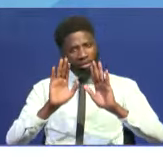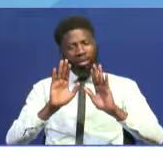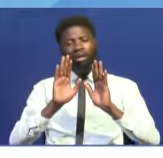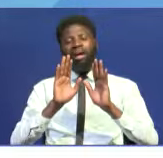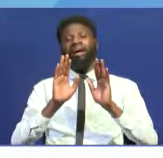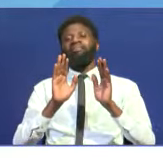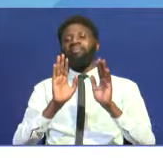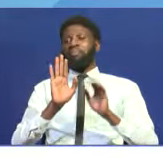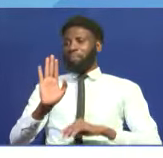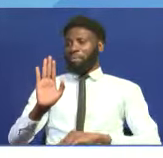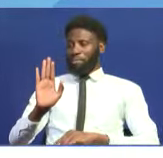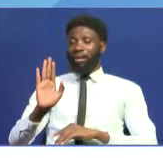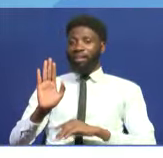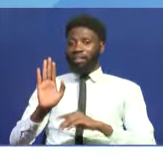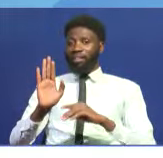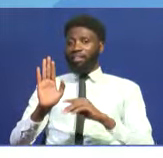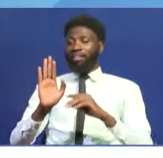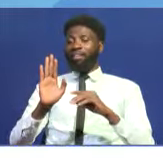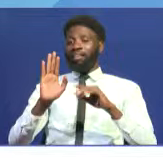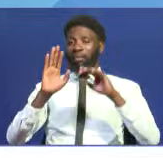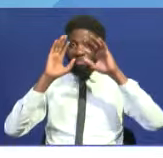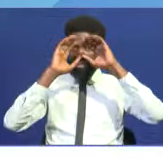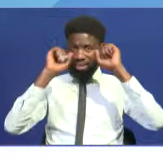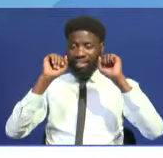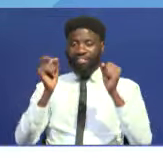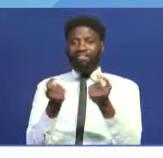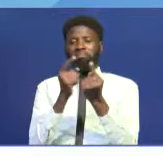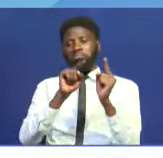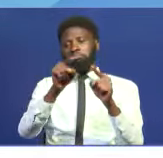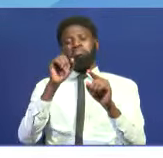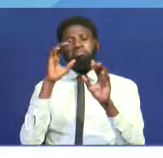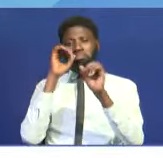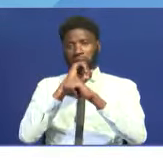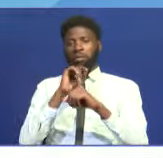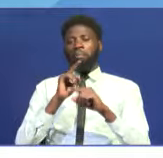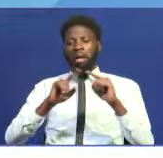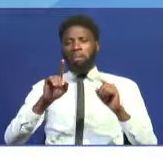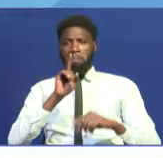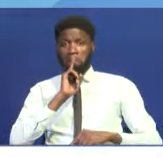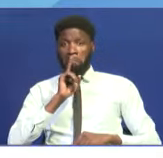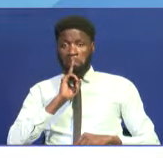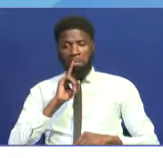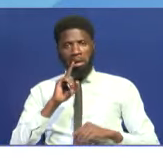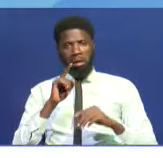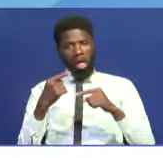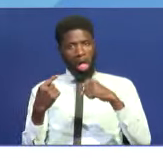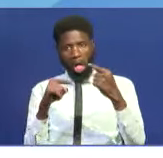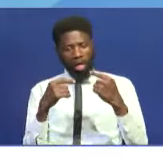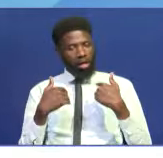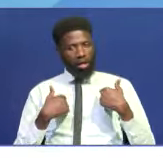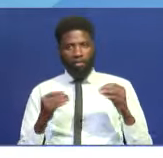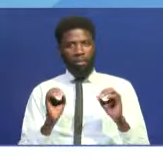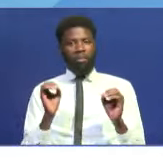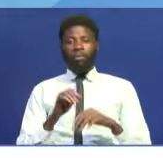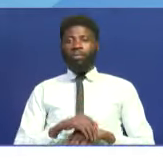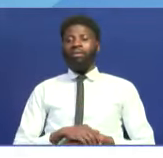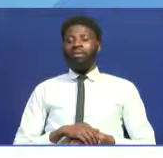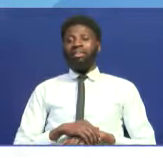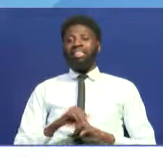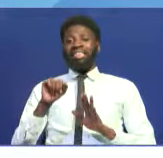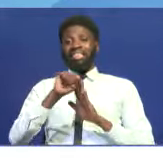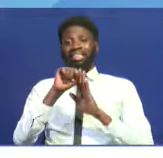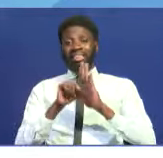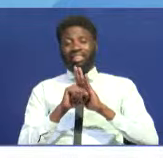ya uwezekano wa mgawanyiko katika utawala wa Kenya Kwanza. Msemaji wa ikulu Hussein Mohamed akigusia madai hayo alisema hakuna